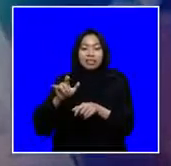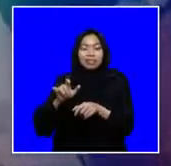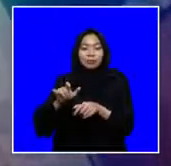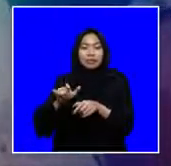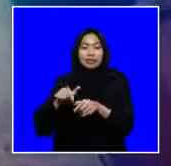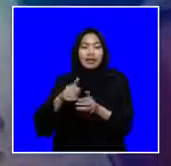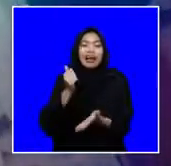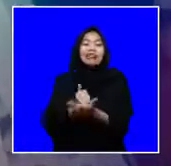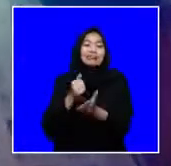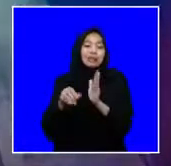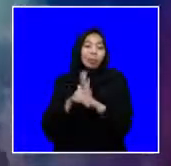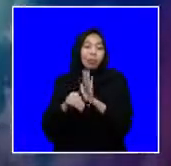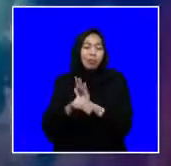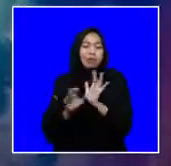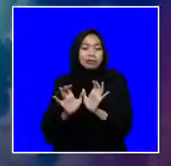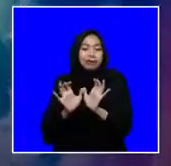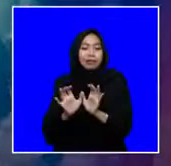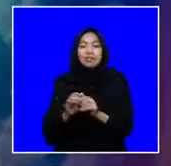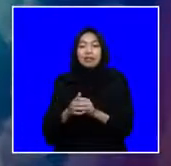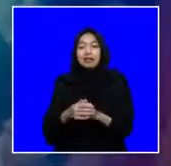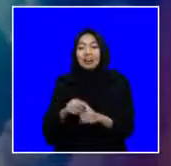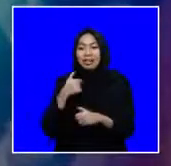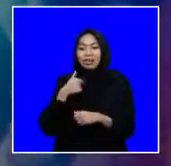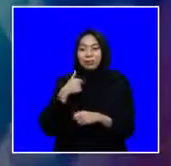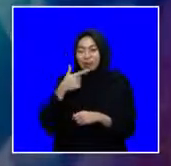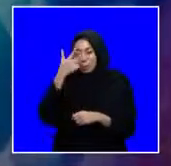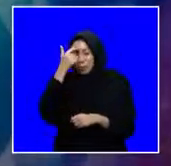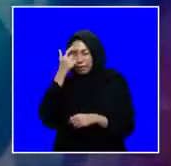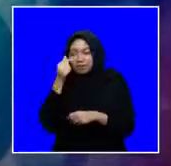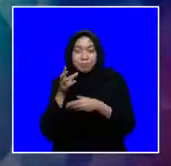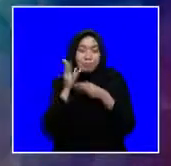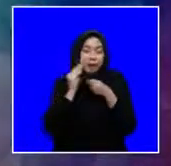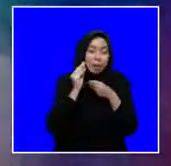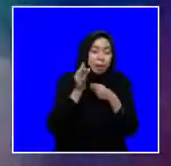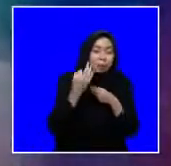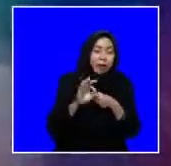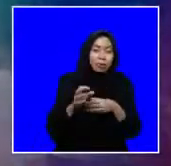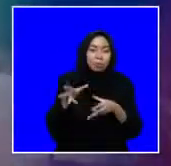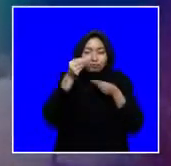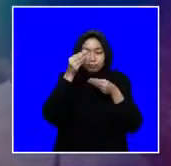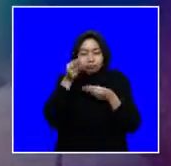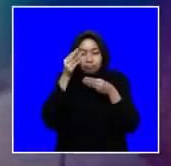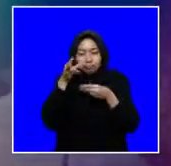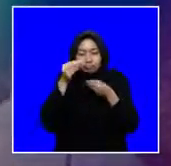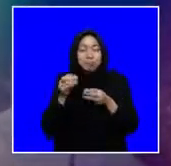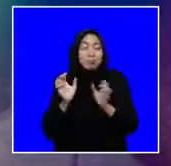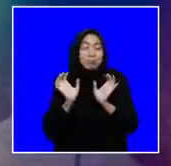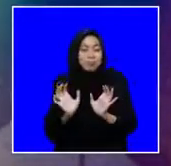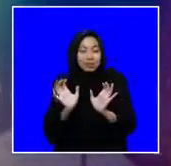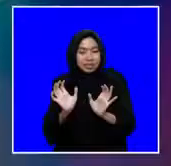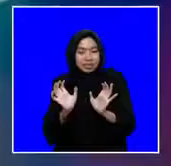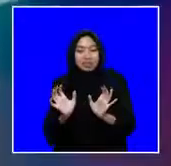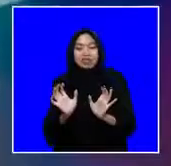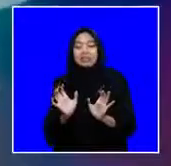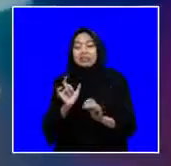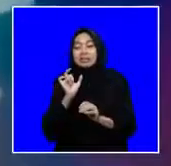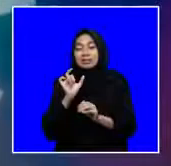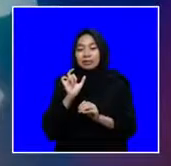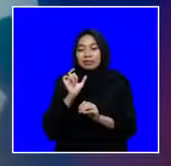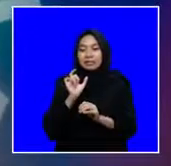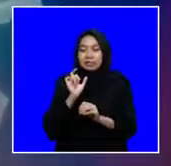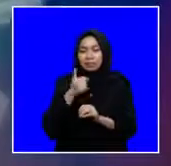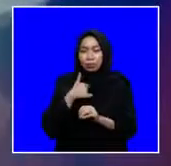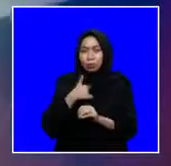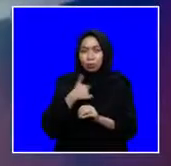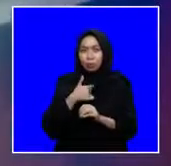Papua. Jadi pengalaman menarik yang saya dapatkan, yang saya rasakan, yaitu bagaimana